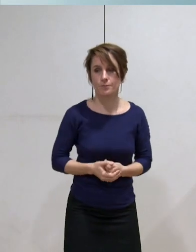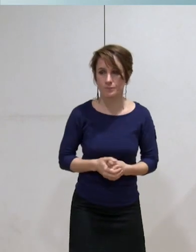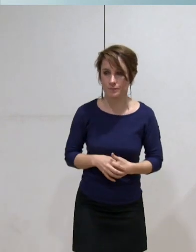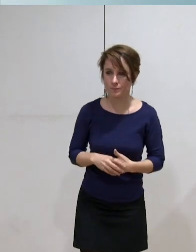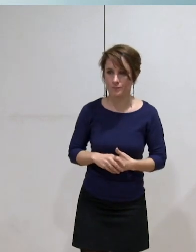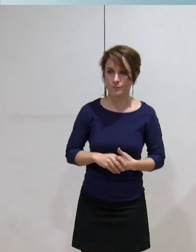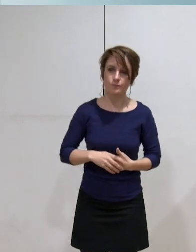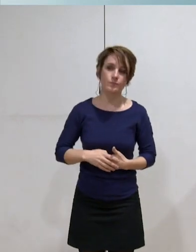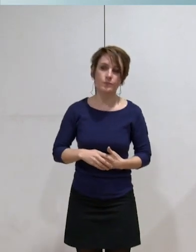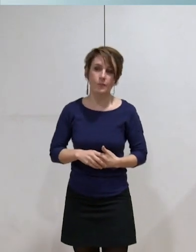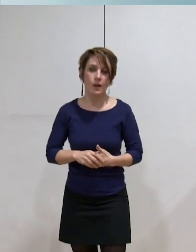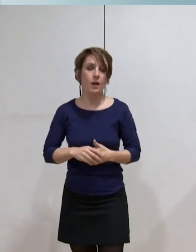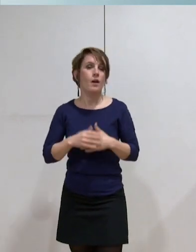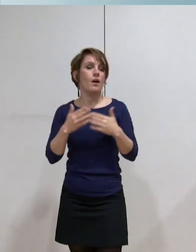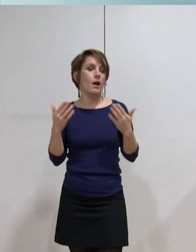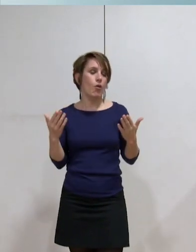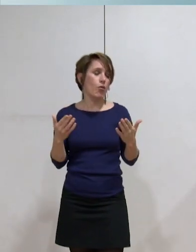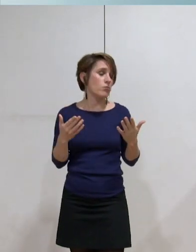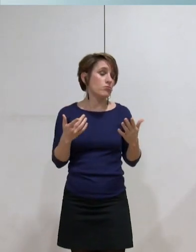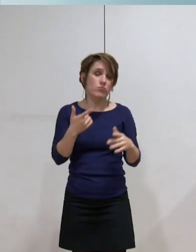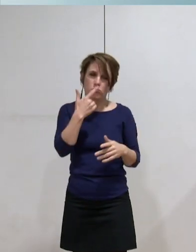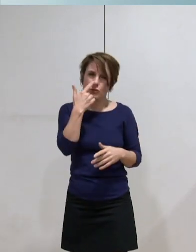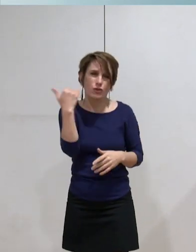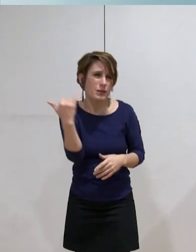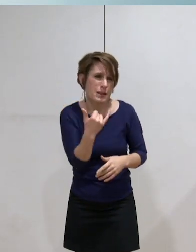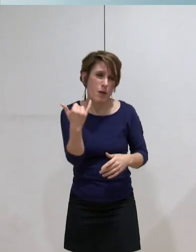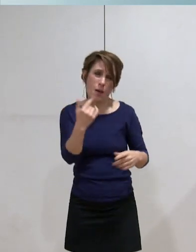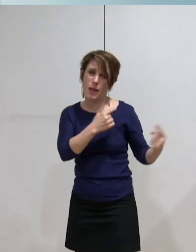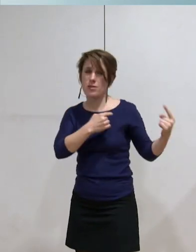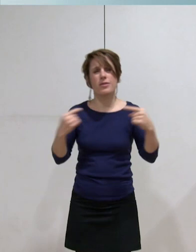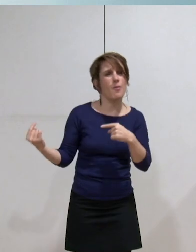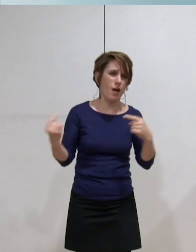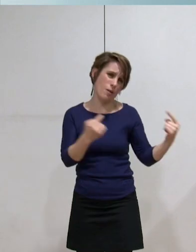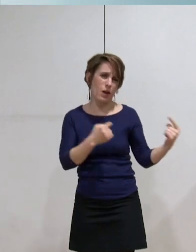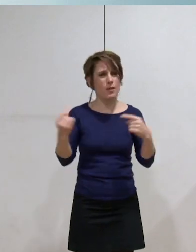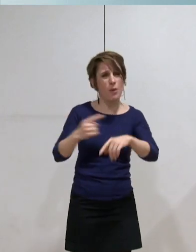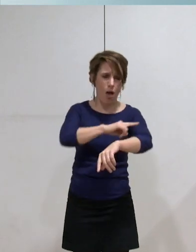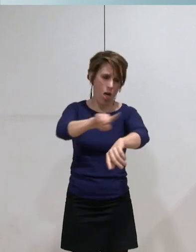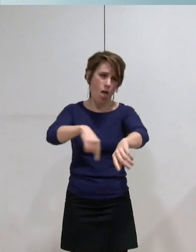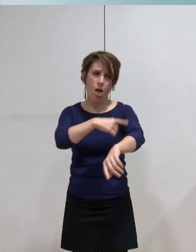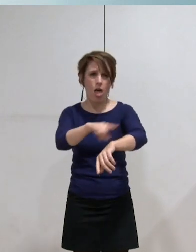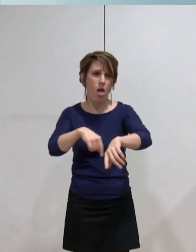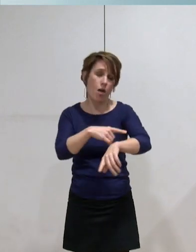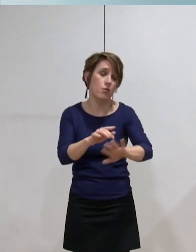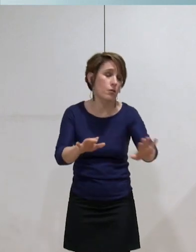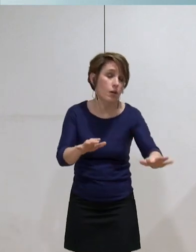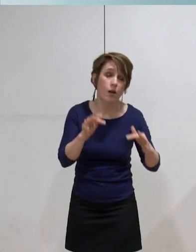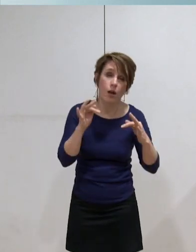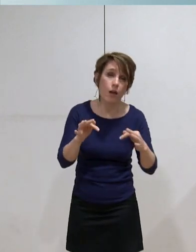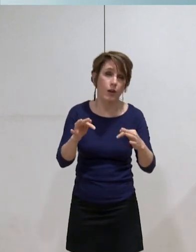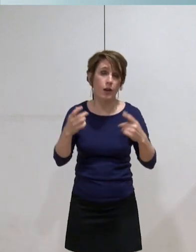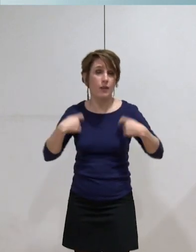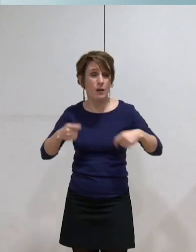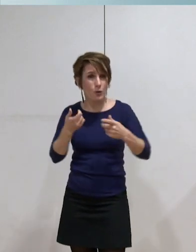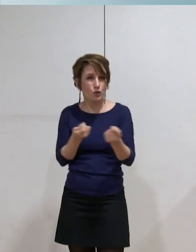pas entrer dans de longs débats parce qu'on narrivera pas à se mettre d'accord en ce qui me concerne pour moi les dépenses de gestion baissent de